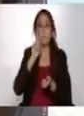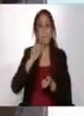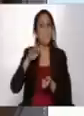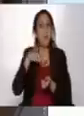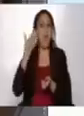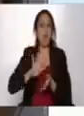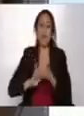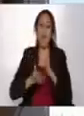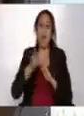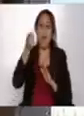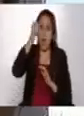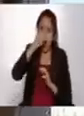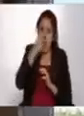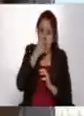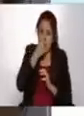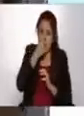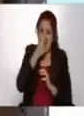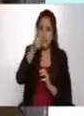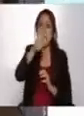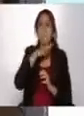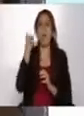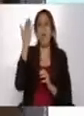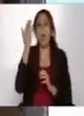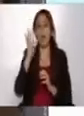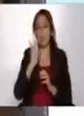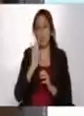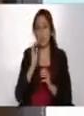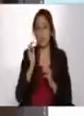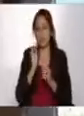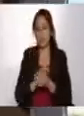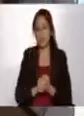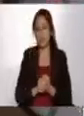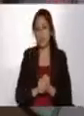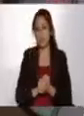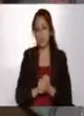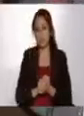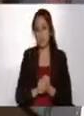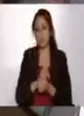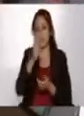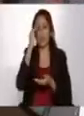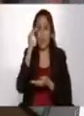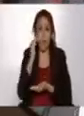بخرجش، وفعلا خشت ما خرجتش. الحبه دي كان فيها ايه؟